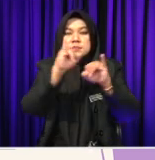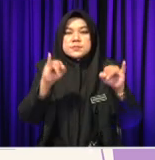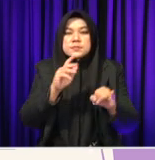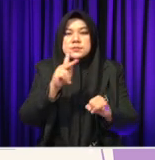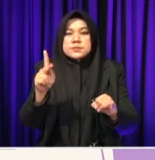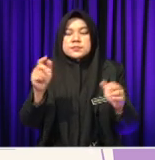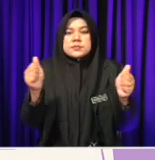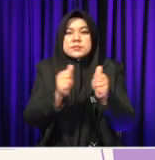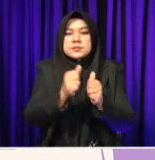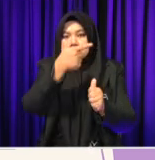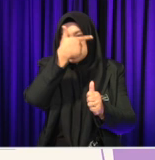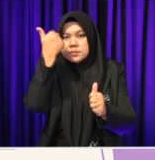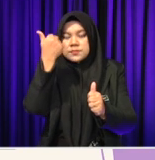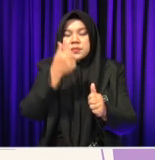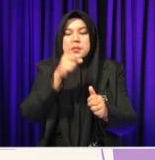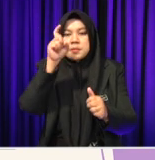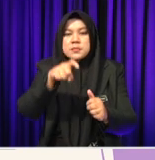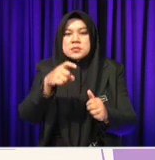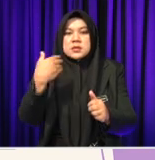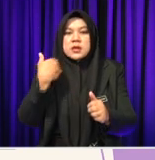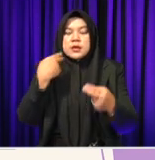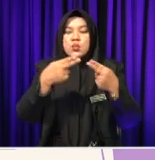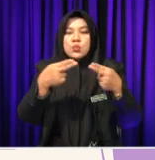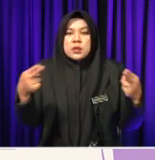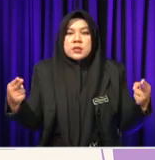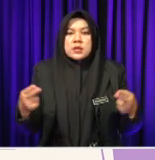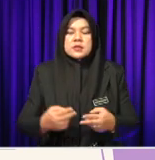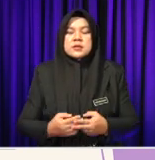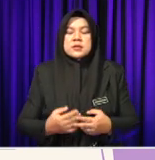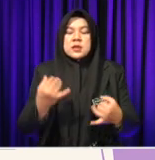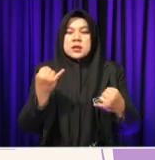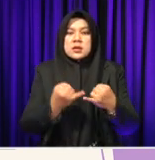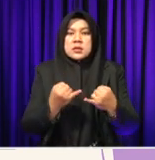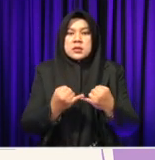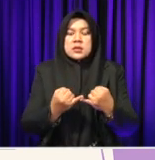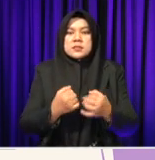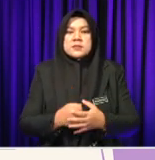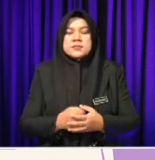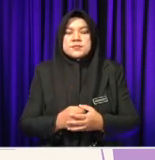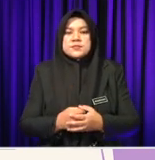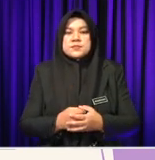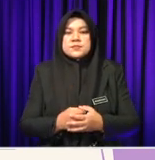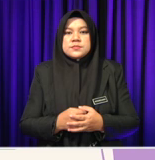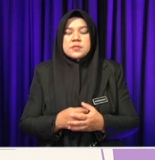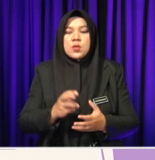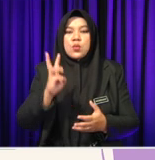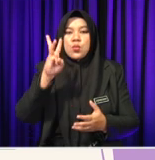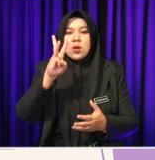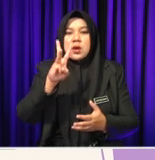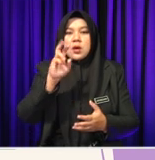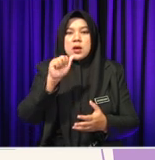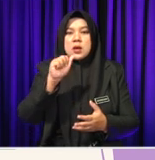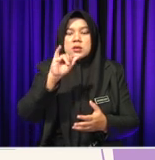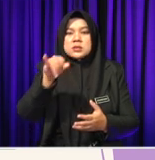itu dengan sebab sebab tulah kena ada huraian kemudian yang terakhir antaranya adalah wajarkah Kamu kena